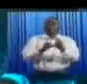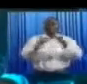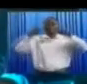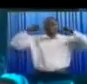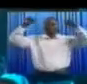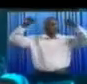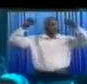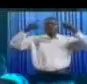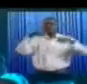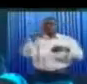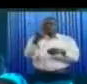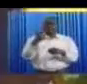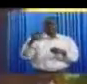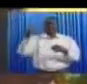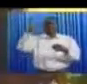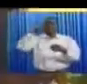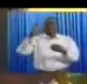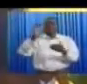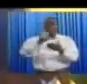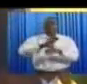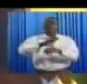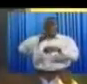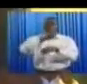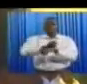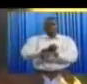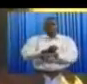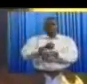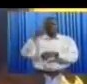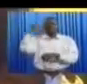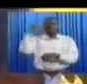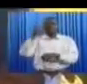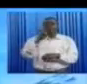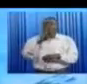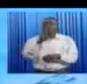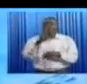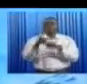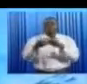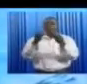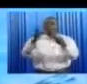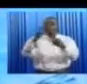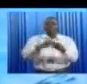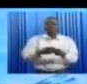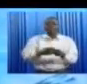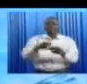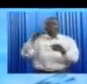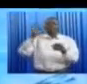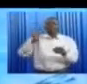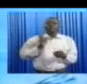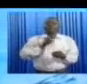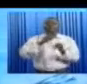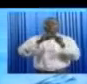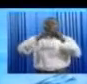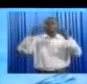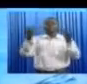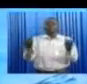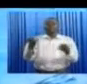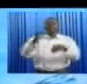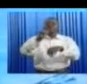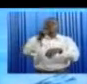à Ouagadougou et à Abidjan et porte la griffe d'arrangeur de renom. Fin de cette édition. Merci